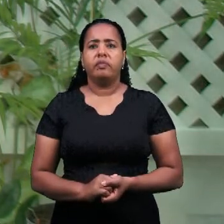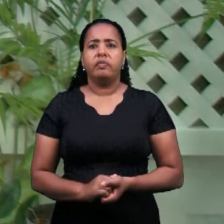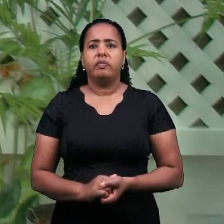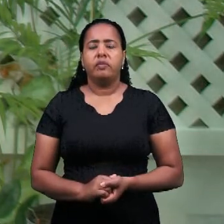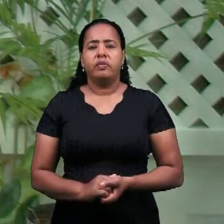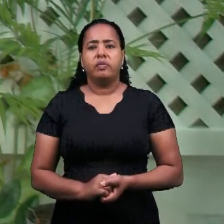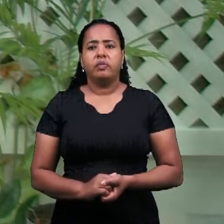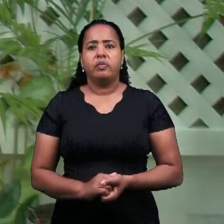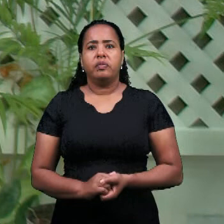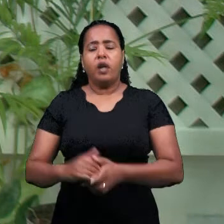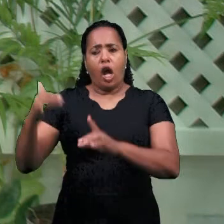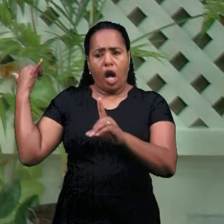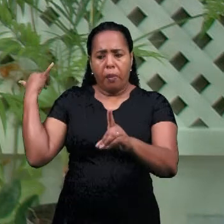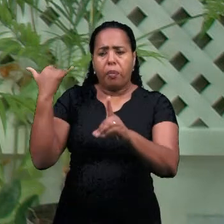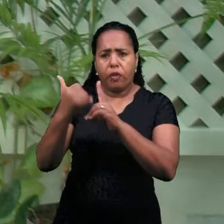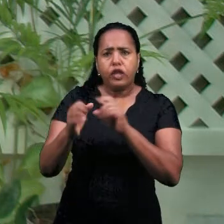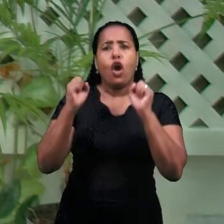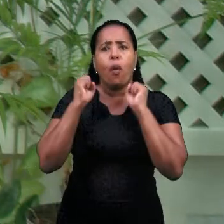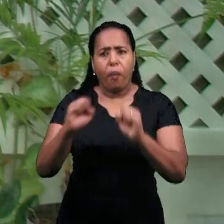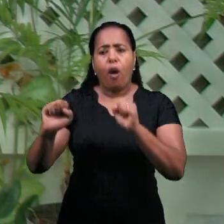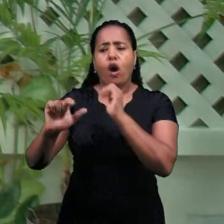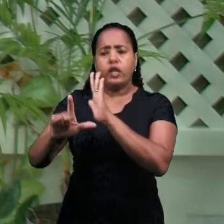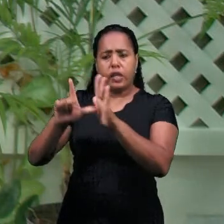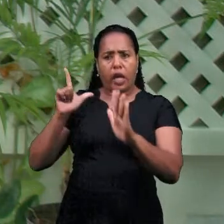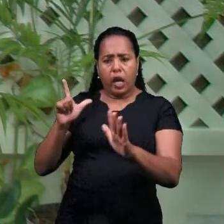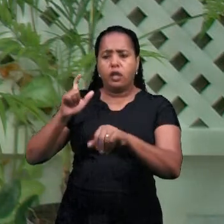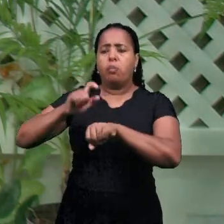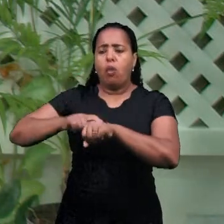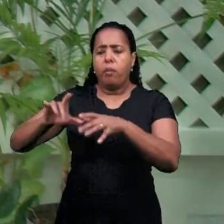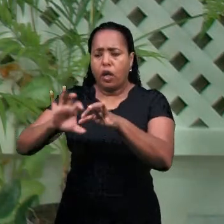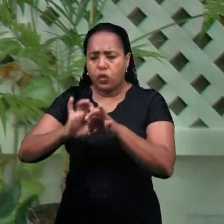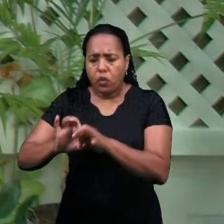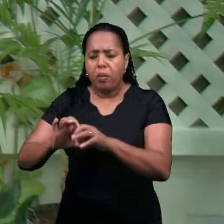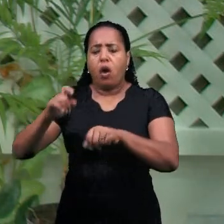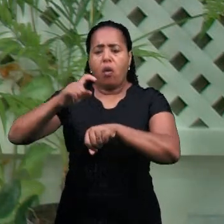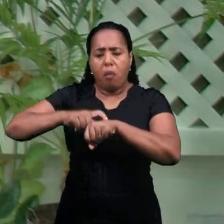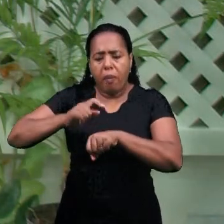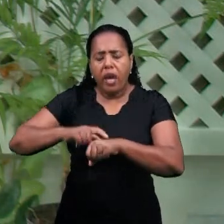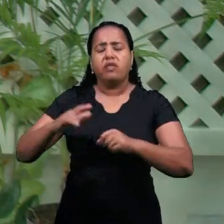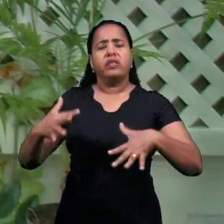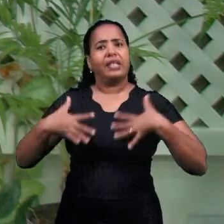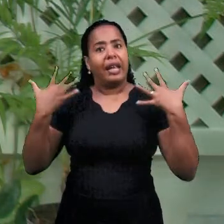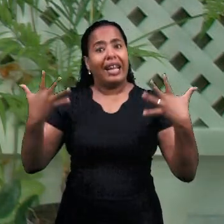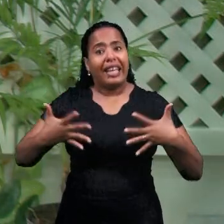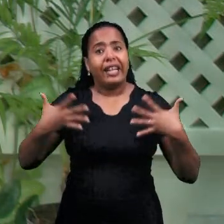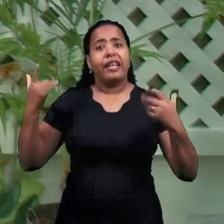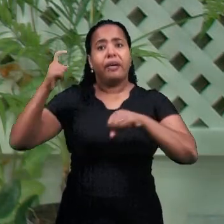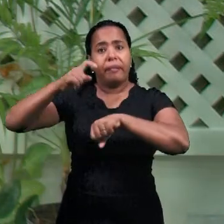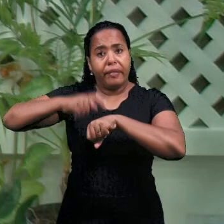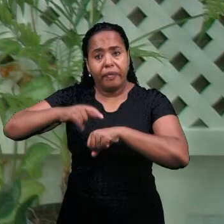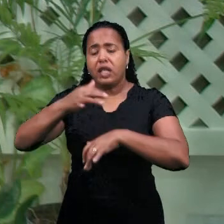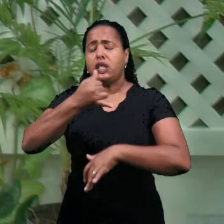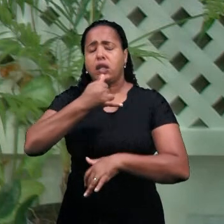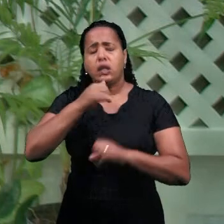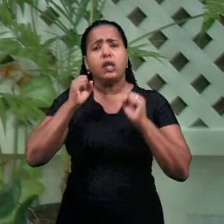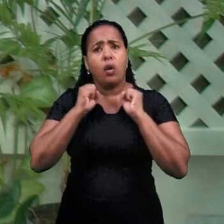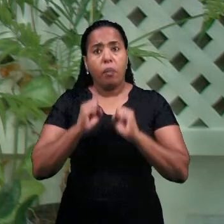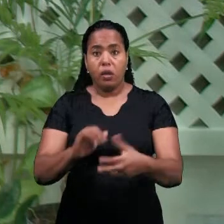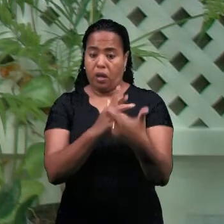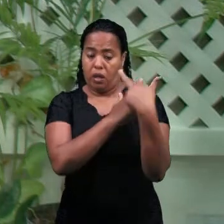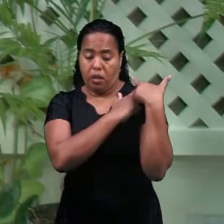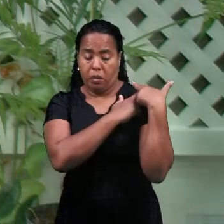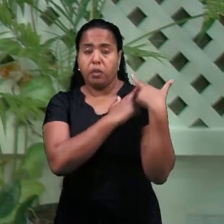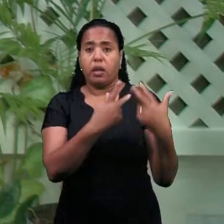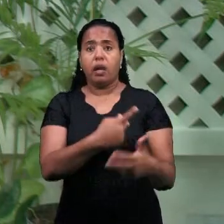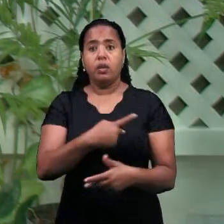peut être précédée d'un moment de communion, ça peut être un moment de joie, un moment de tristesse. La fonction du pasteur dans cette